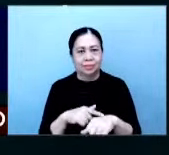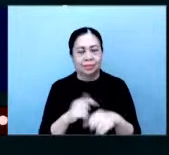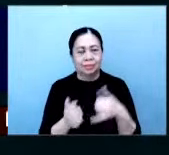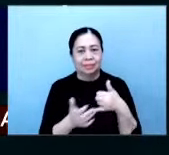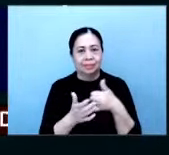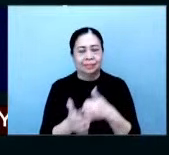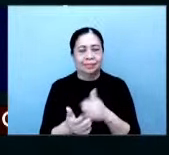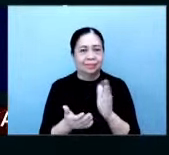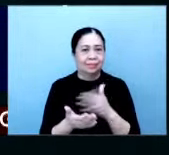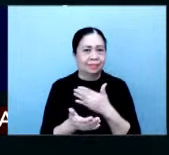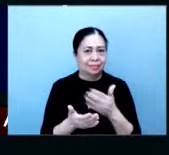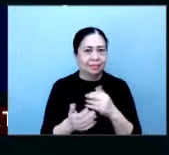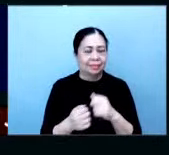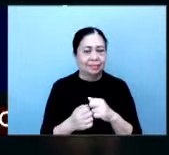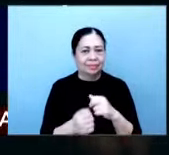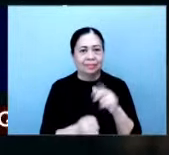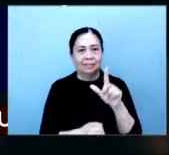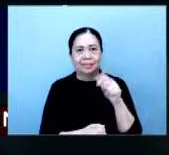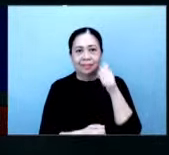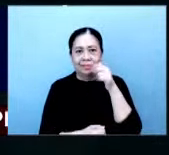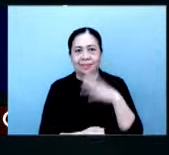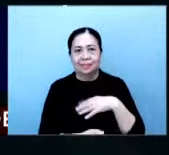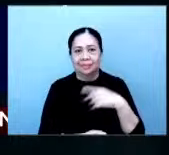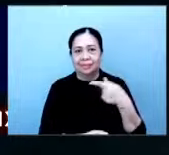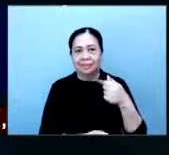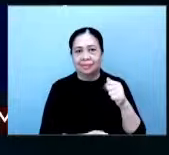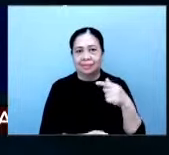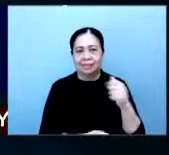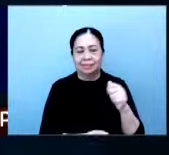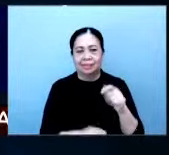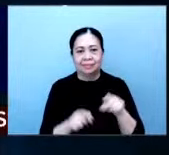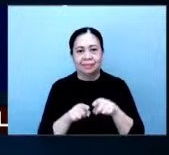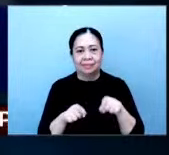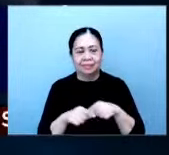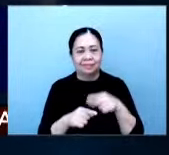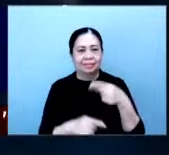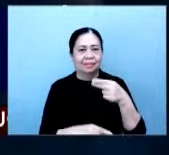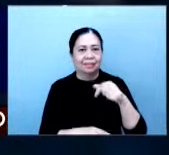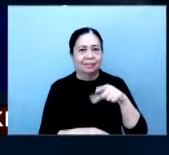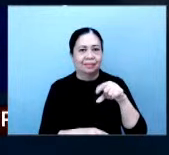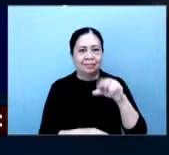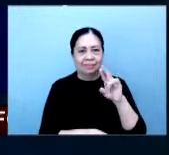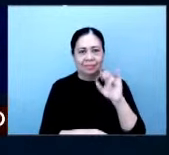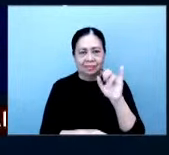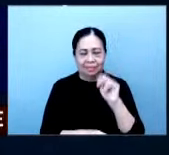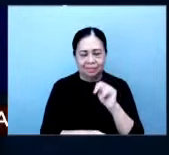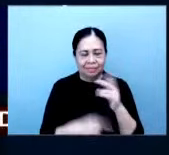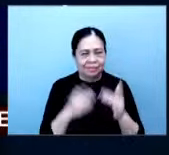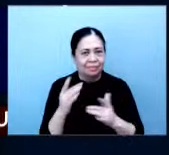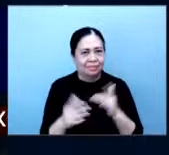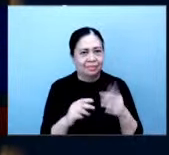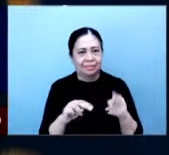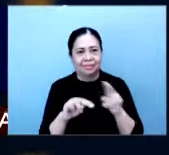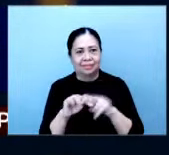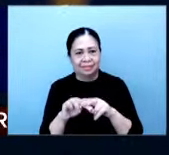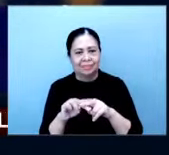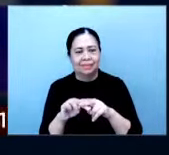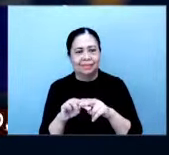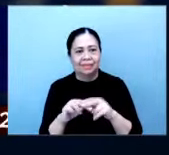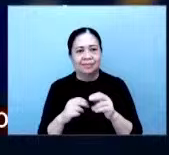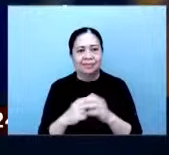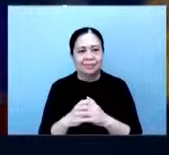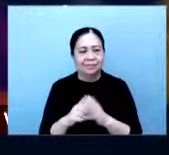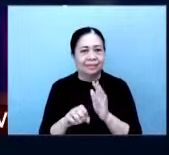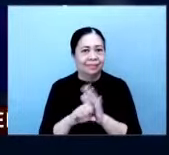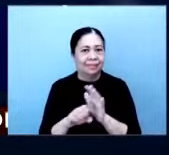singer din na si Lady Gaga ang gaganap as Harley Quinn dagdag excitement din ang ilang eksena gaya ng